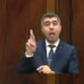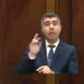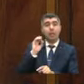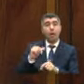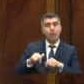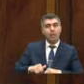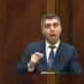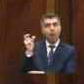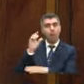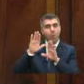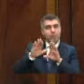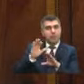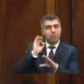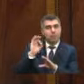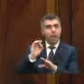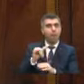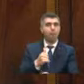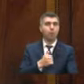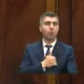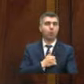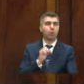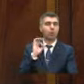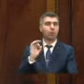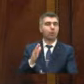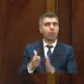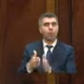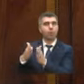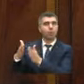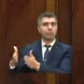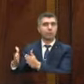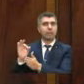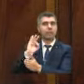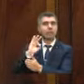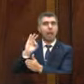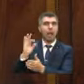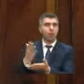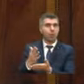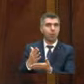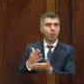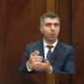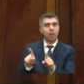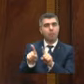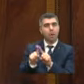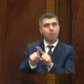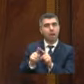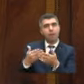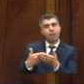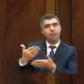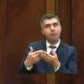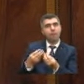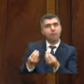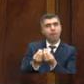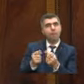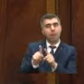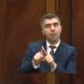أوقاف إلى آخره، هذا كيشاور جلالة الملك واللي كيقول لي هذاك الحق ديال جلالة الملك، وأنا بالمشاورة معه أنا كنقترع. الآخرين أنا اللي